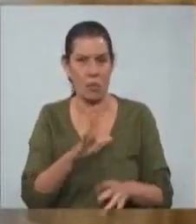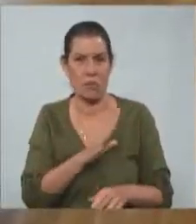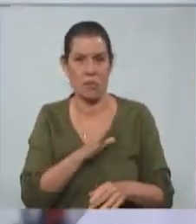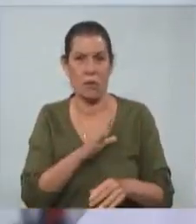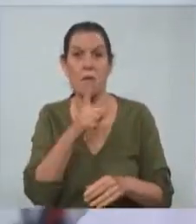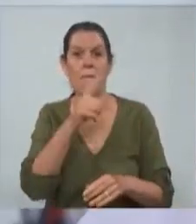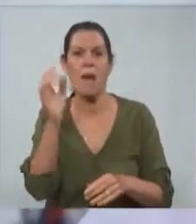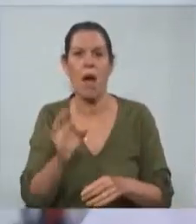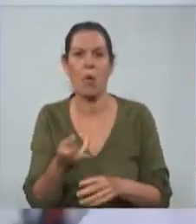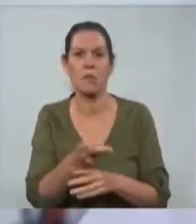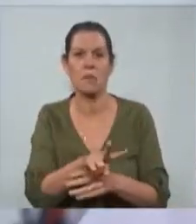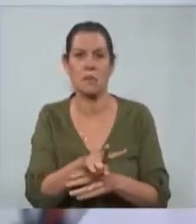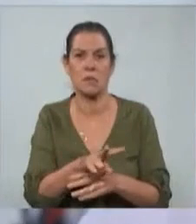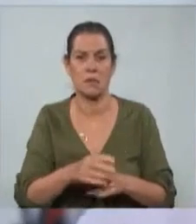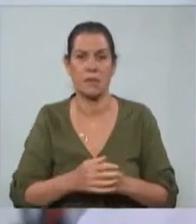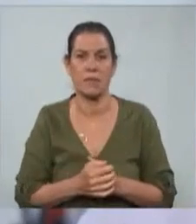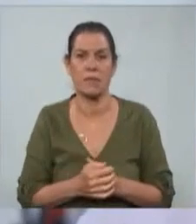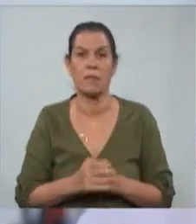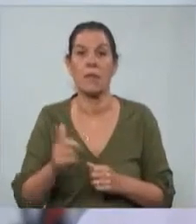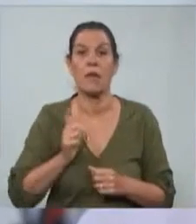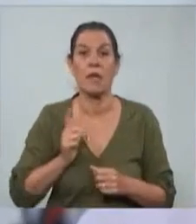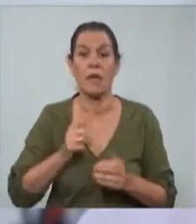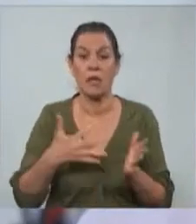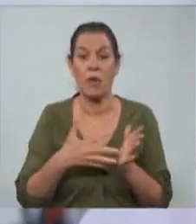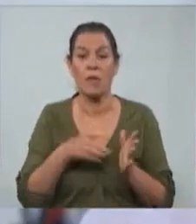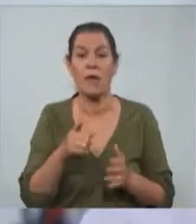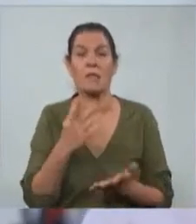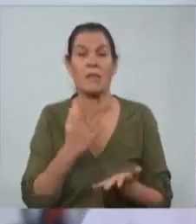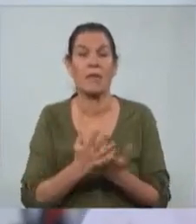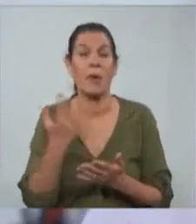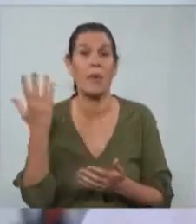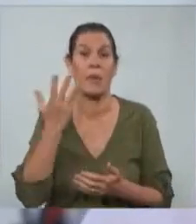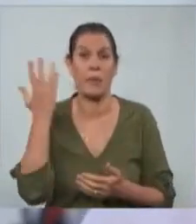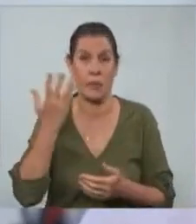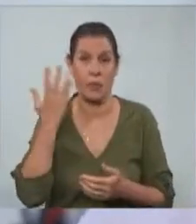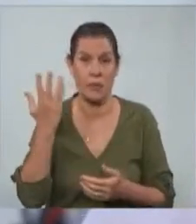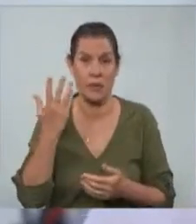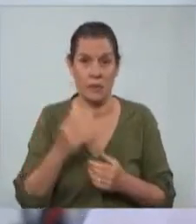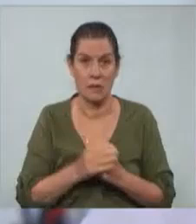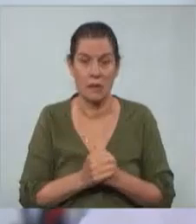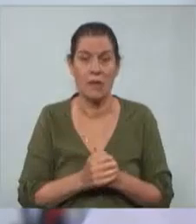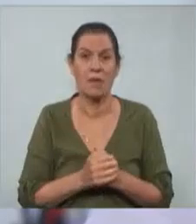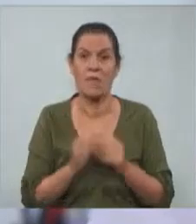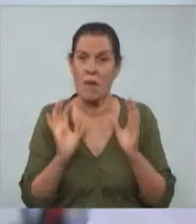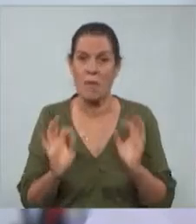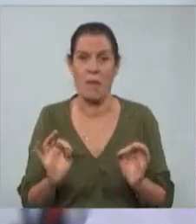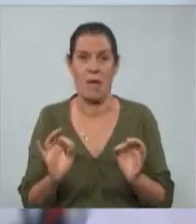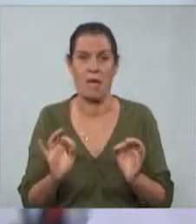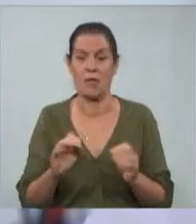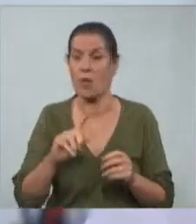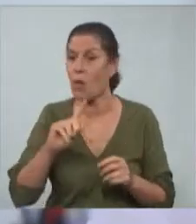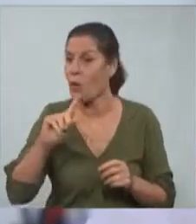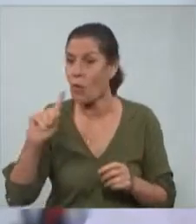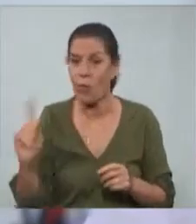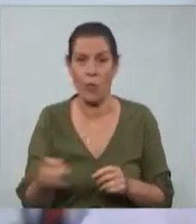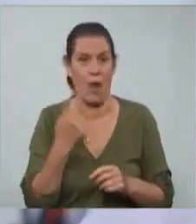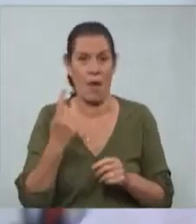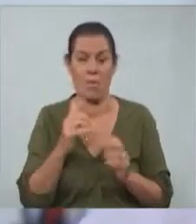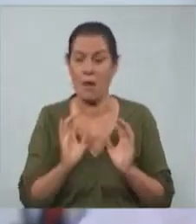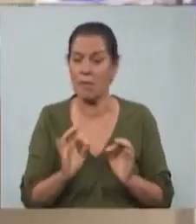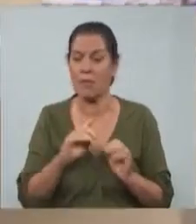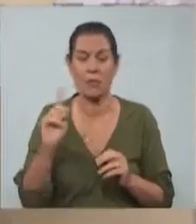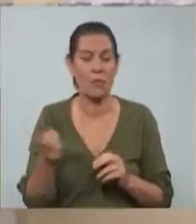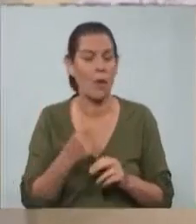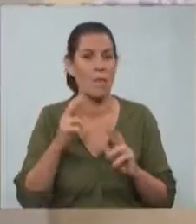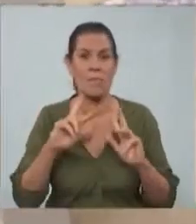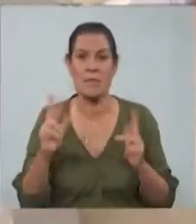תמותה. אנחנו חיכינו למחקר הזה המון זמן, ובאמת כולנו כאן בצוות באמת בהתרגשות